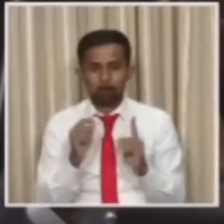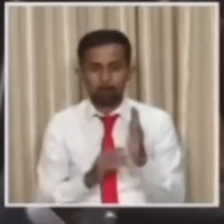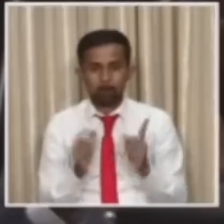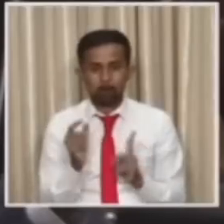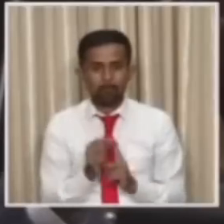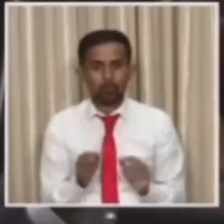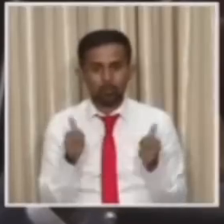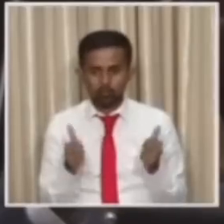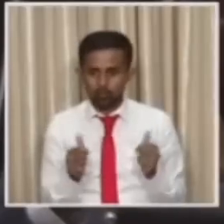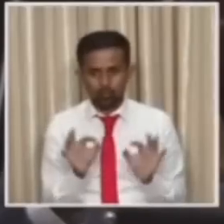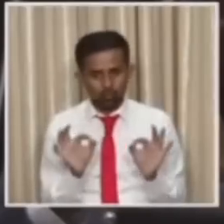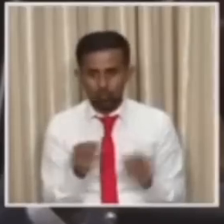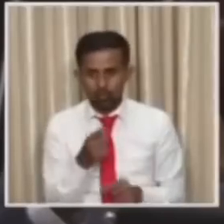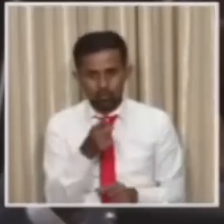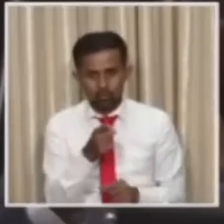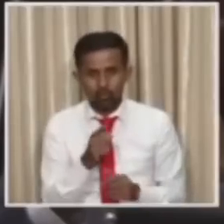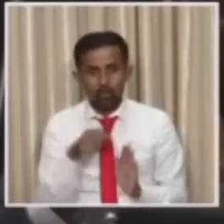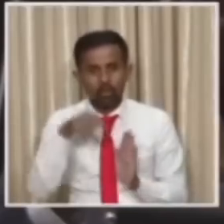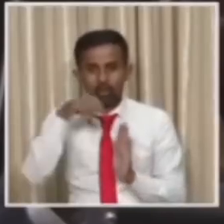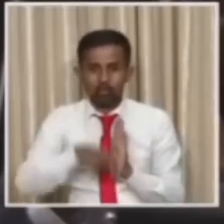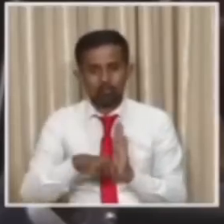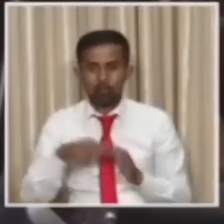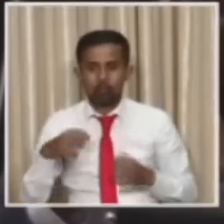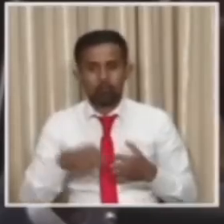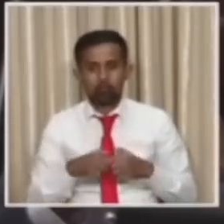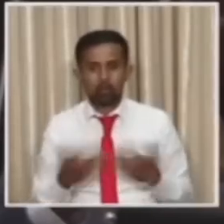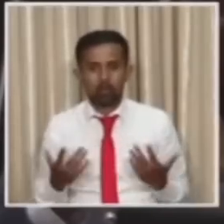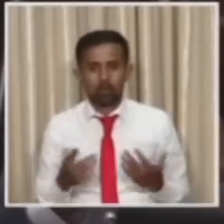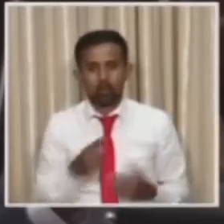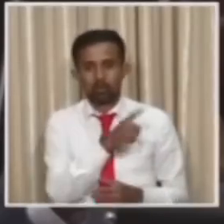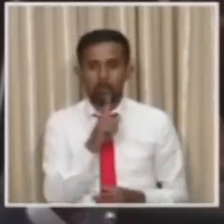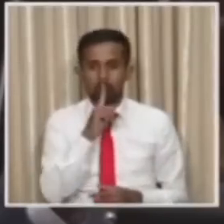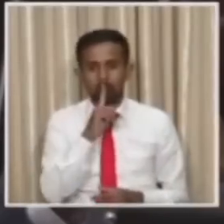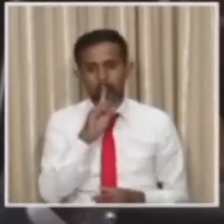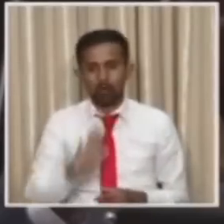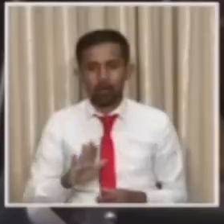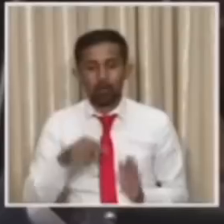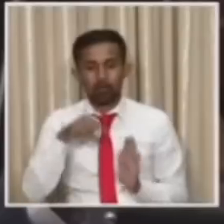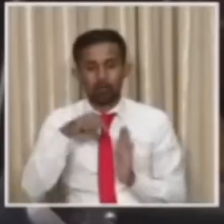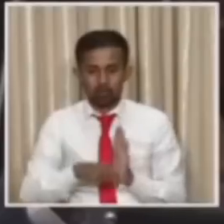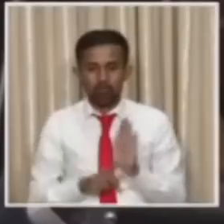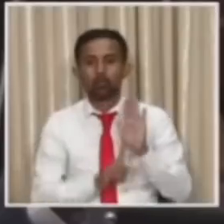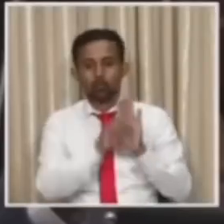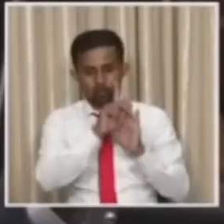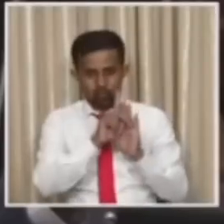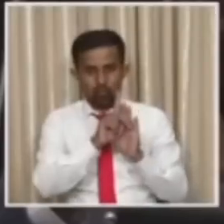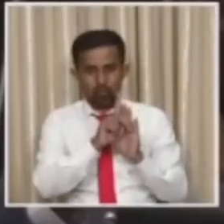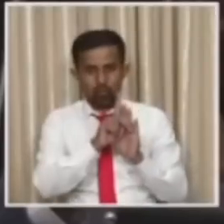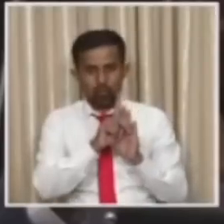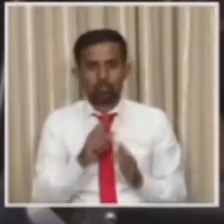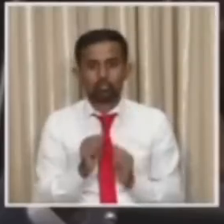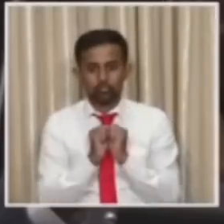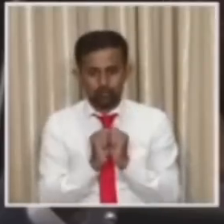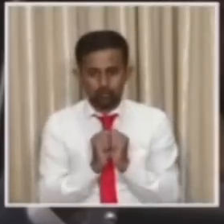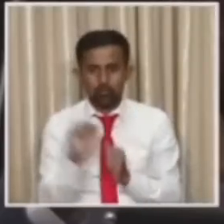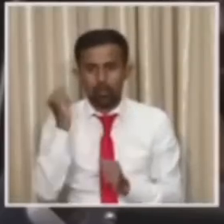මන්ත්‍රීවරයෙකුට සුදුසුද? දැන් මේක දකුණේ කරා නම් ප්‍රශ්නයක් වෙන්නේ නැහැ. එතකොට එතුමාලා සද්ද නැතු වෙඳි. දකුණේ කරත් උතුරේ කරත් රාජකාරි